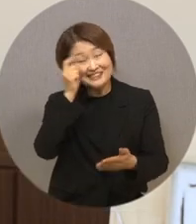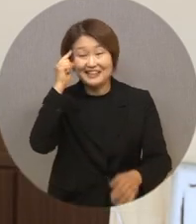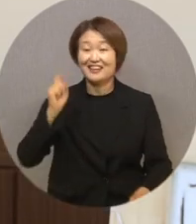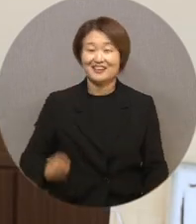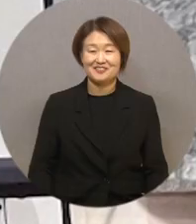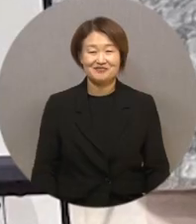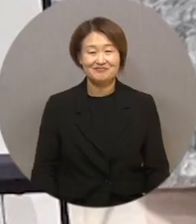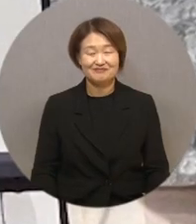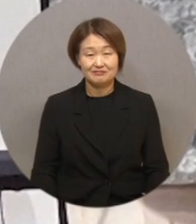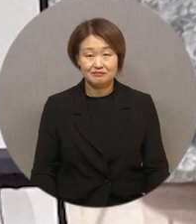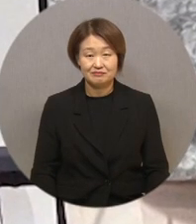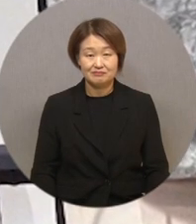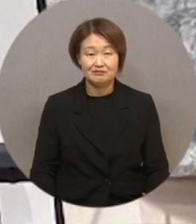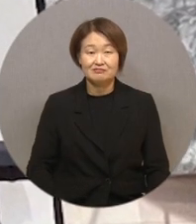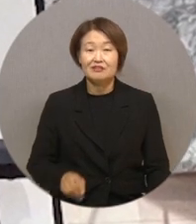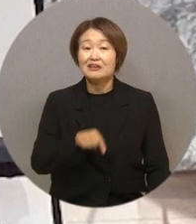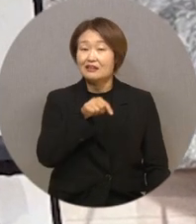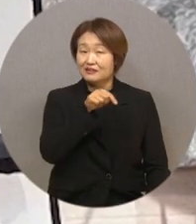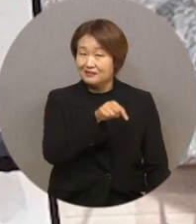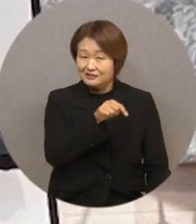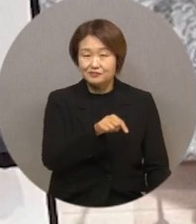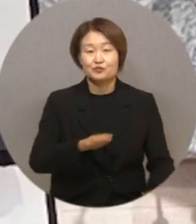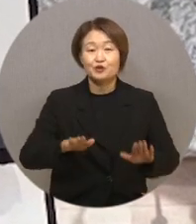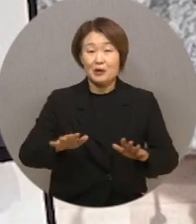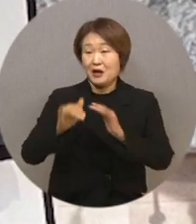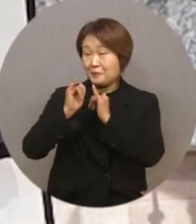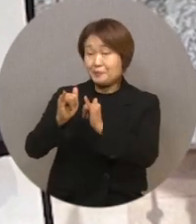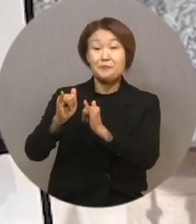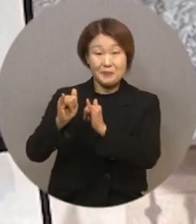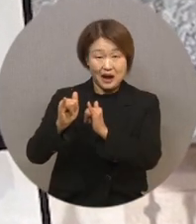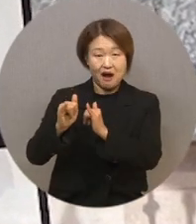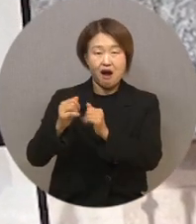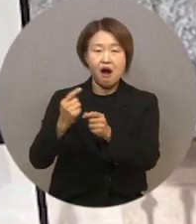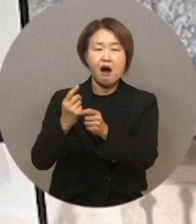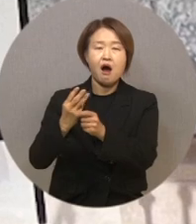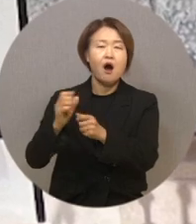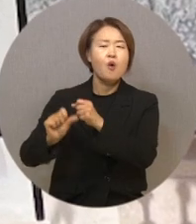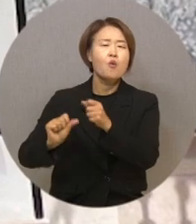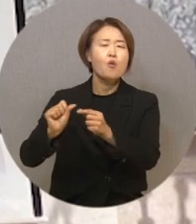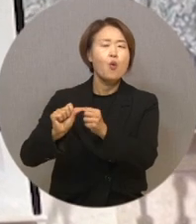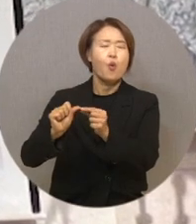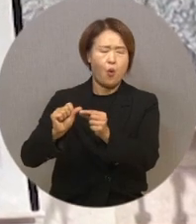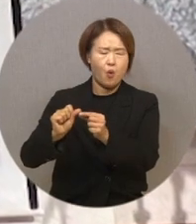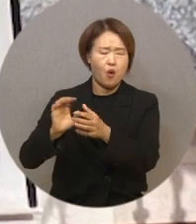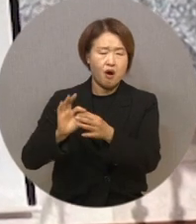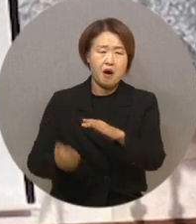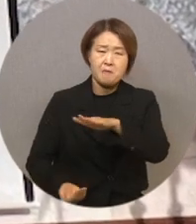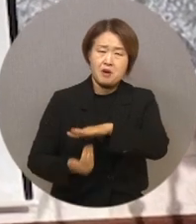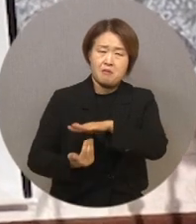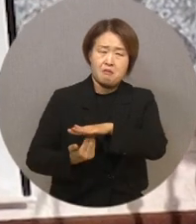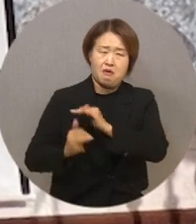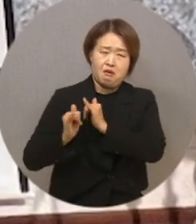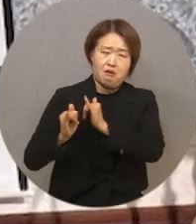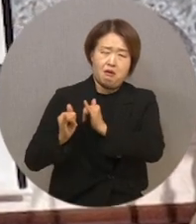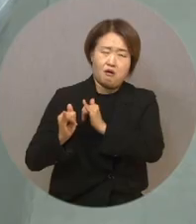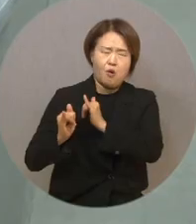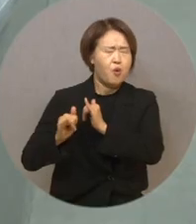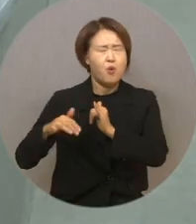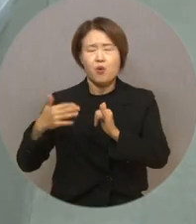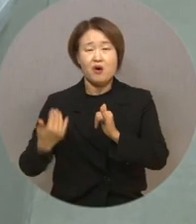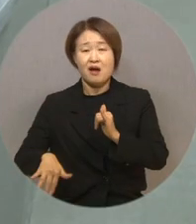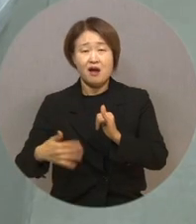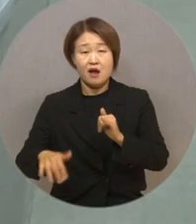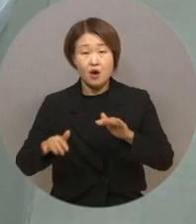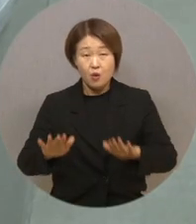생각합니다 목포시 청소년 문화센터는 이번 수상으로 5해 연속 최우수 시설에 선정되는 쾌거를 이뤘으며